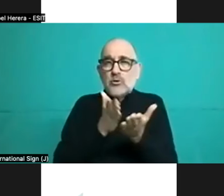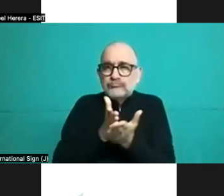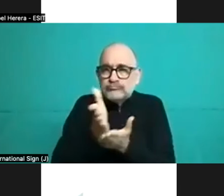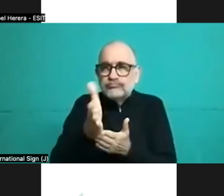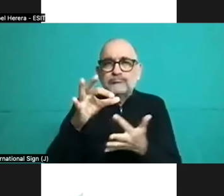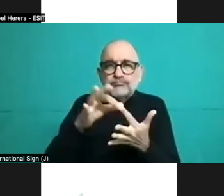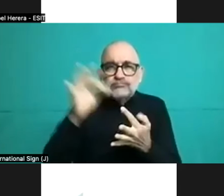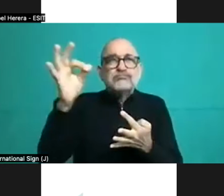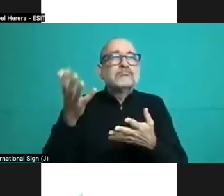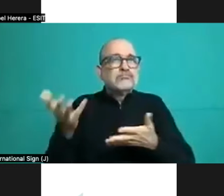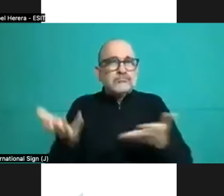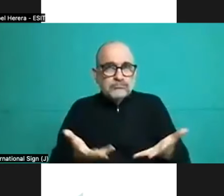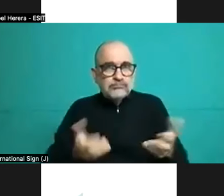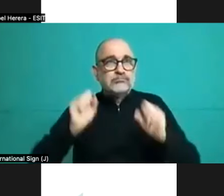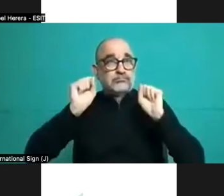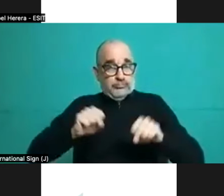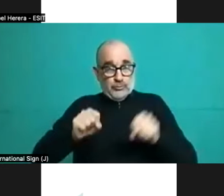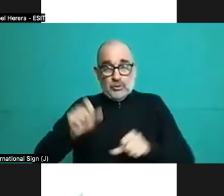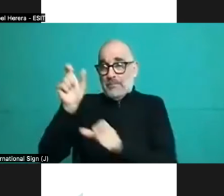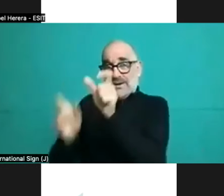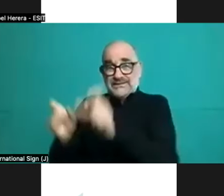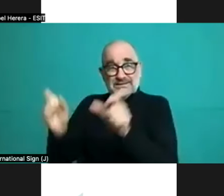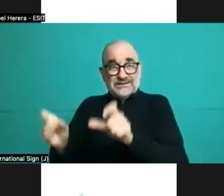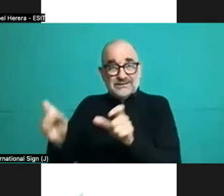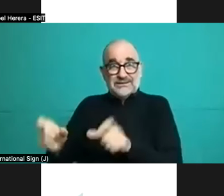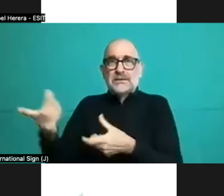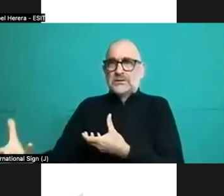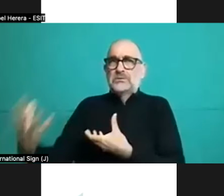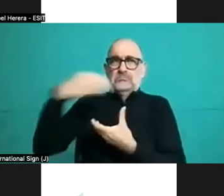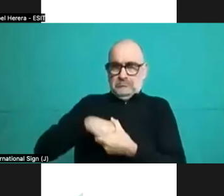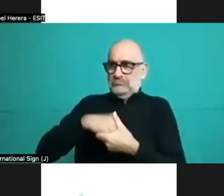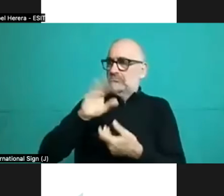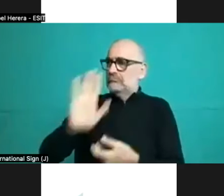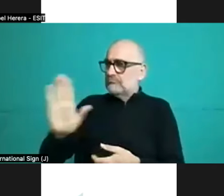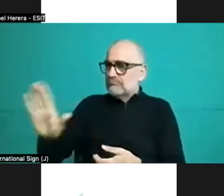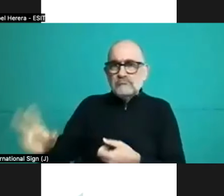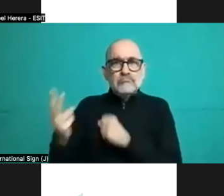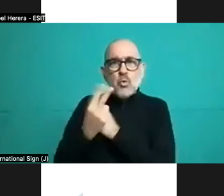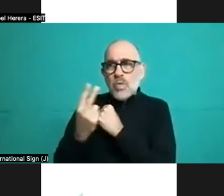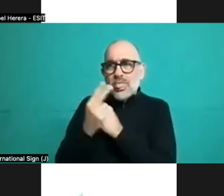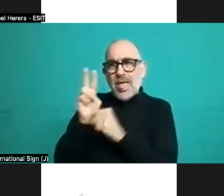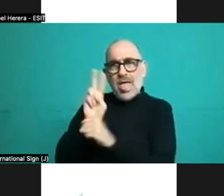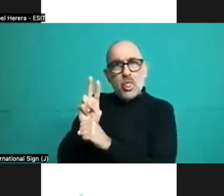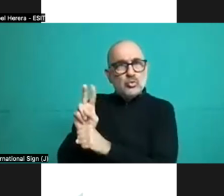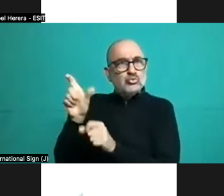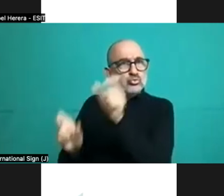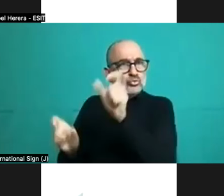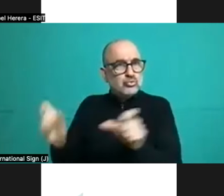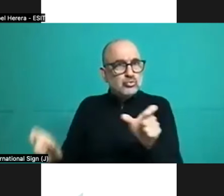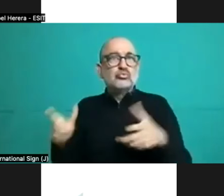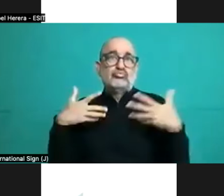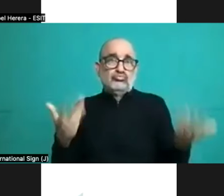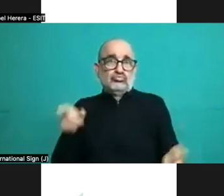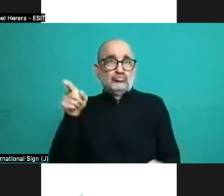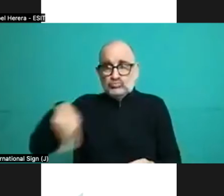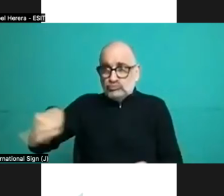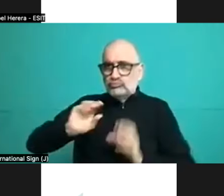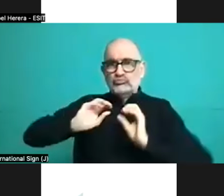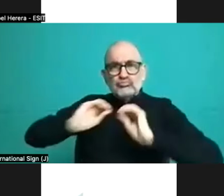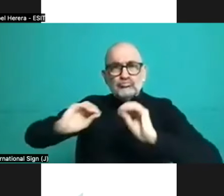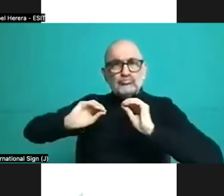Une des façons de permettre que les patients soient engagés, impliqués dans leurs soins et de